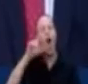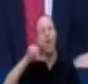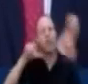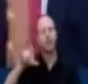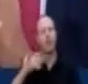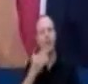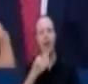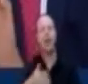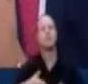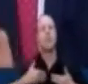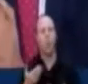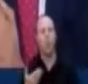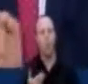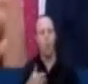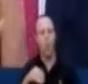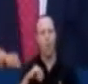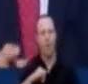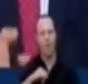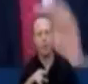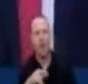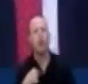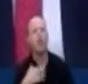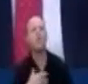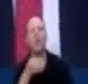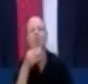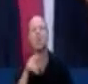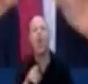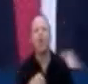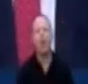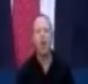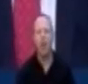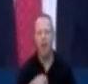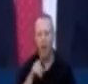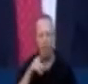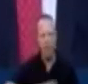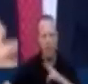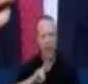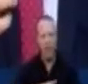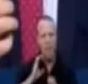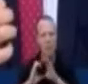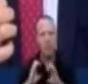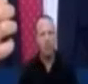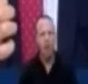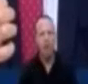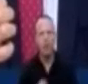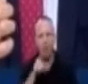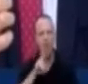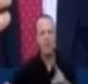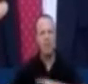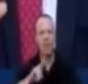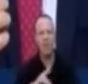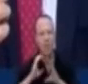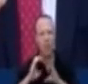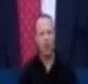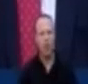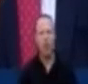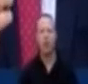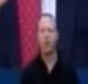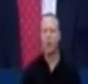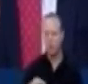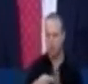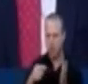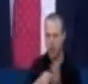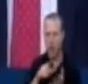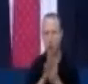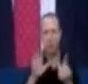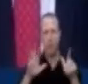מכיוון שב-17 למרץ 2015, אני רוצה לשאול אותך, אתה סבלת מהתקשורת? אתה סבלת מהתקשורת? מכיוון שב-17